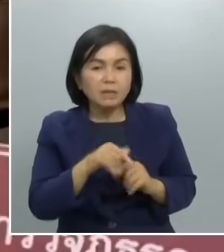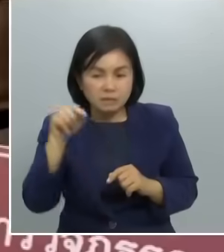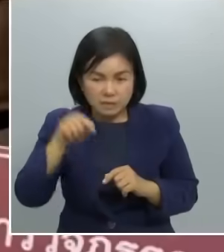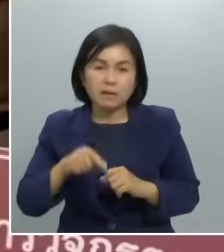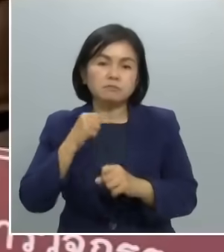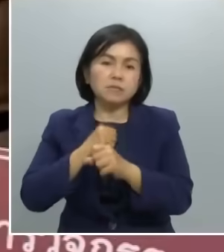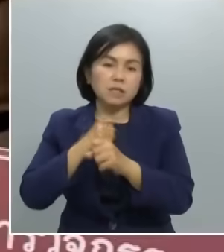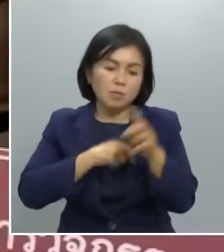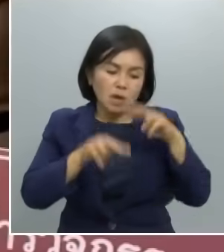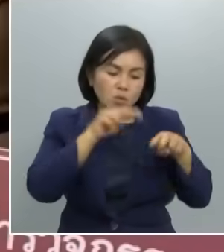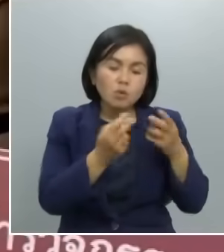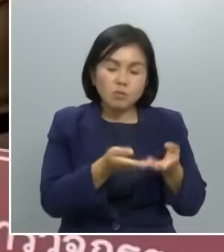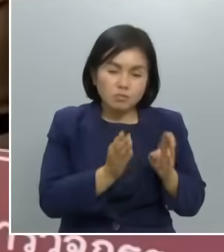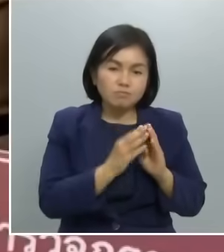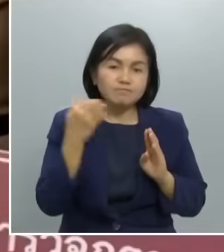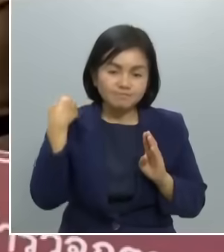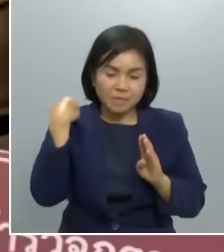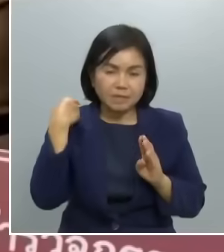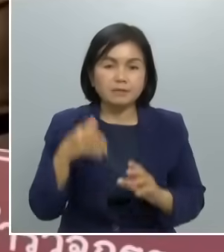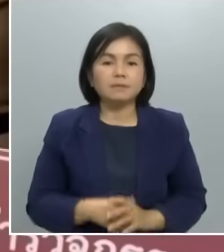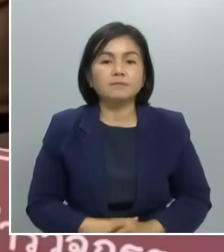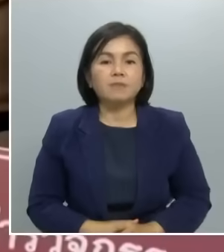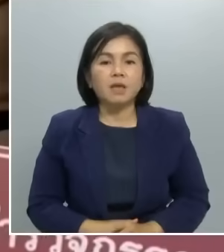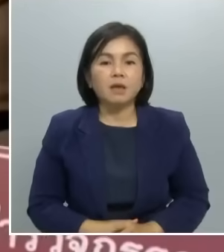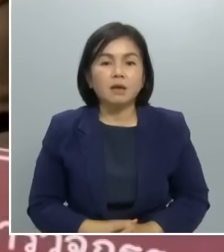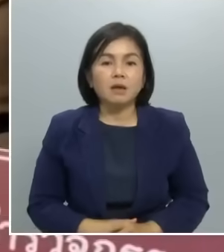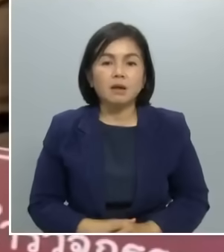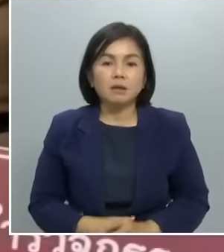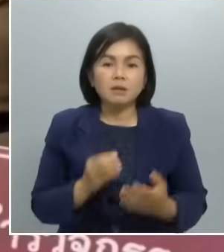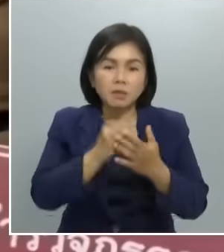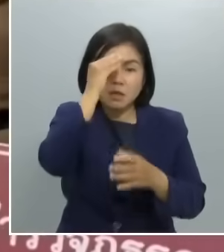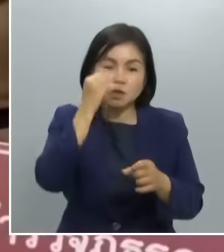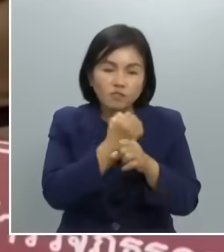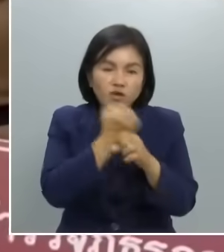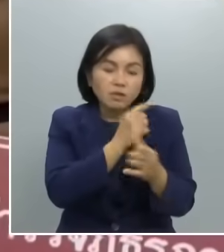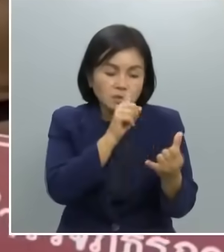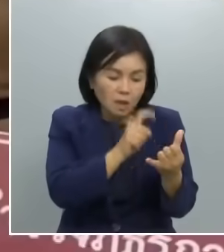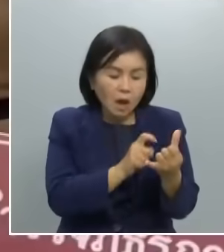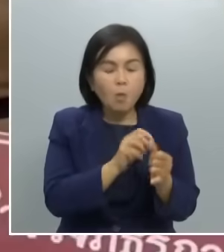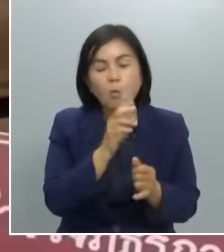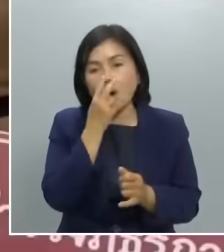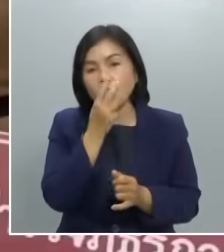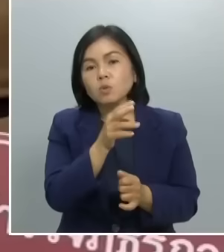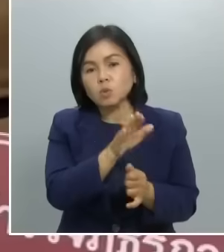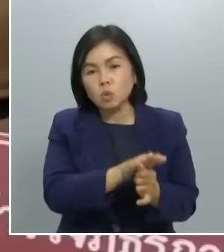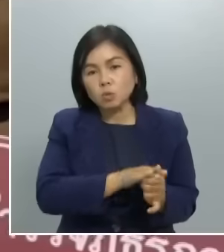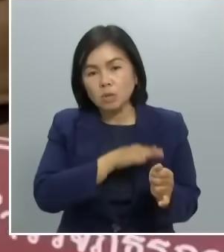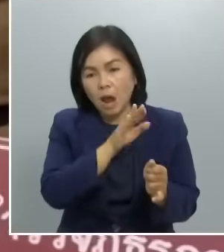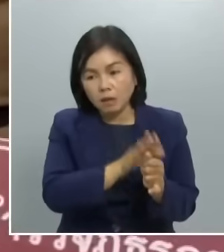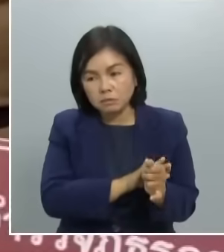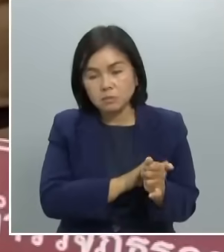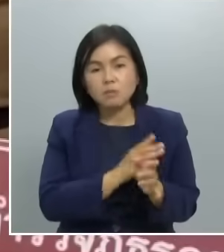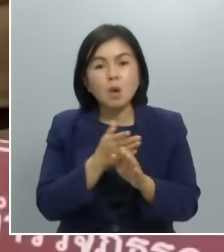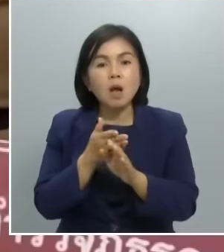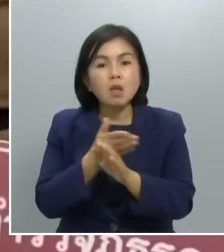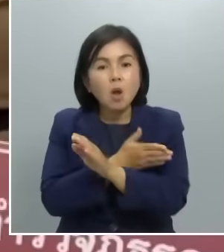เนี่ยครับคุณผู้ชมครับซึ่งตัวน้องที่เสียชีวิตน่าสงสารมากนะ ค่ะ คุณปกรณ์เป็นก่อนหน้านี้ค่ะเ